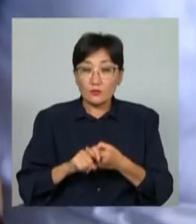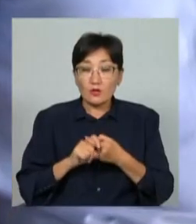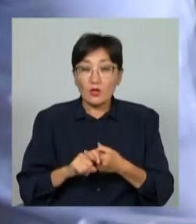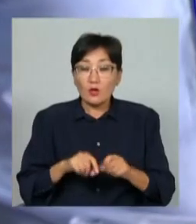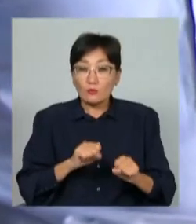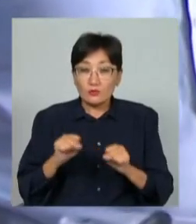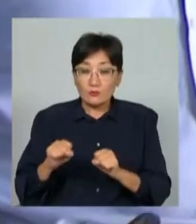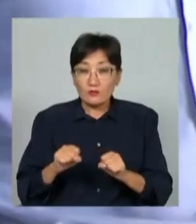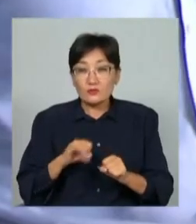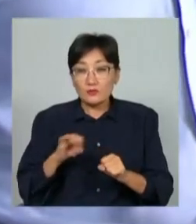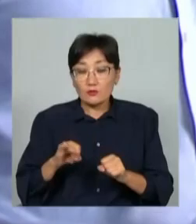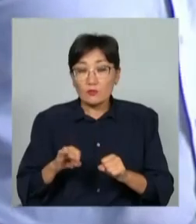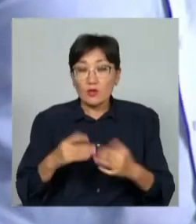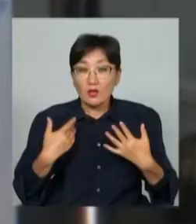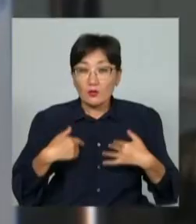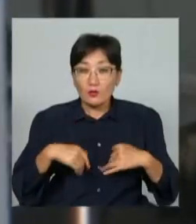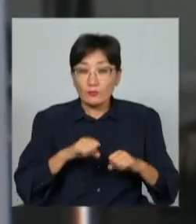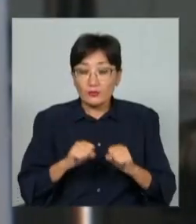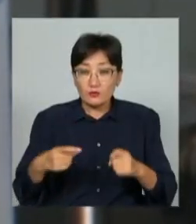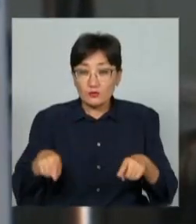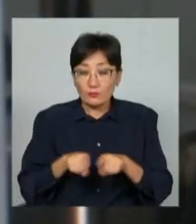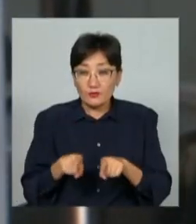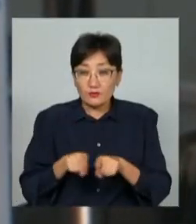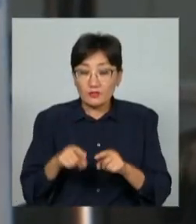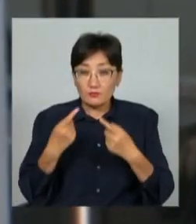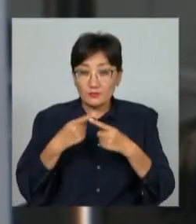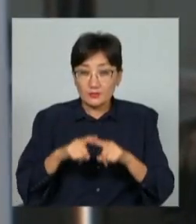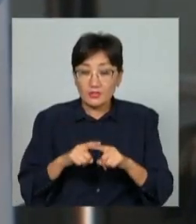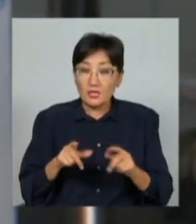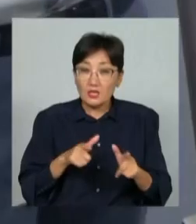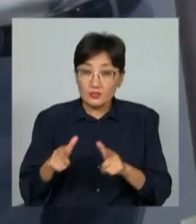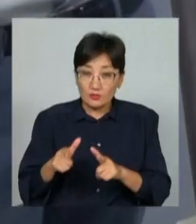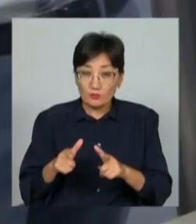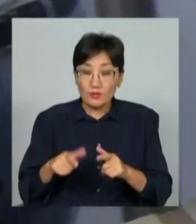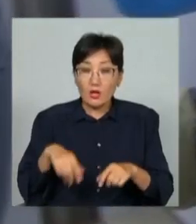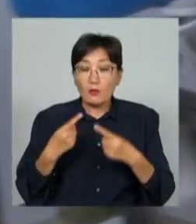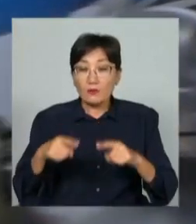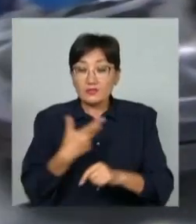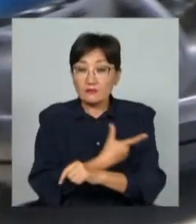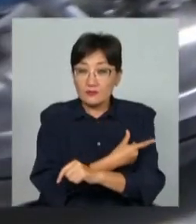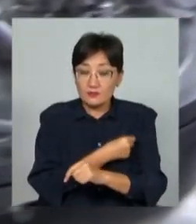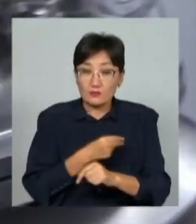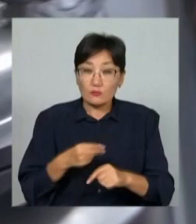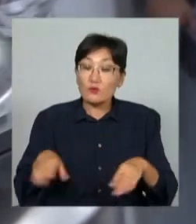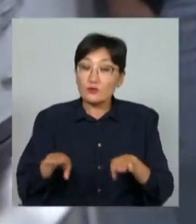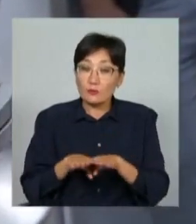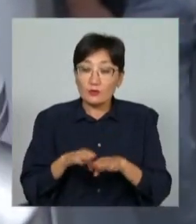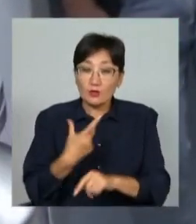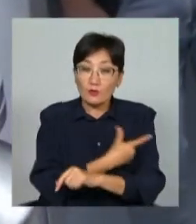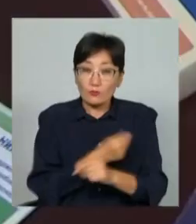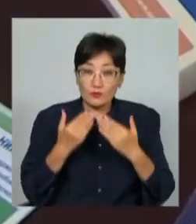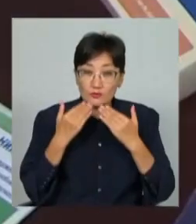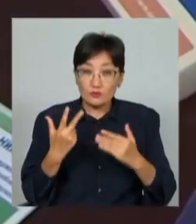инфекциясынан қорғау жағынан да, иммуногендік жағынан да осыған ұқсас технологиямен әзірленетін басқа вакциналардан кем түспейді. Екпенің